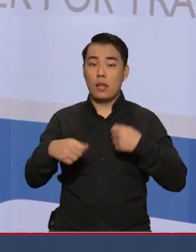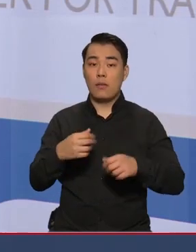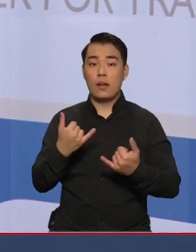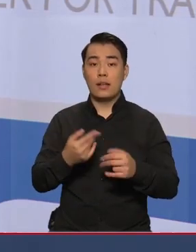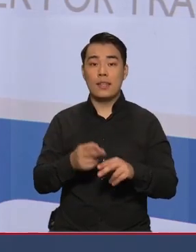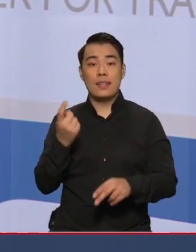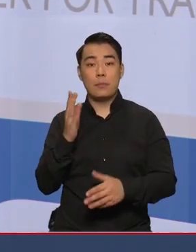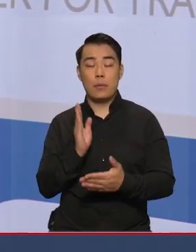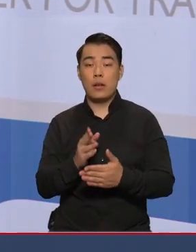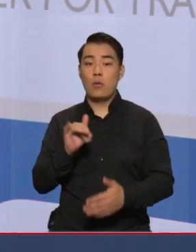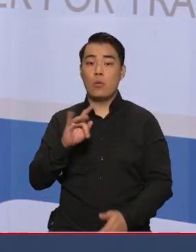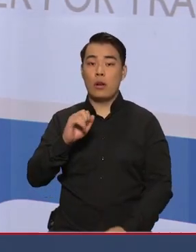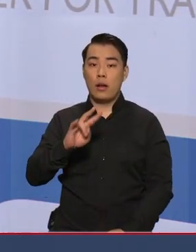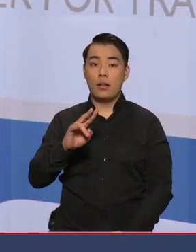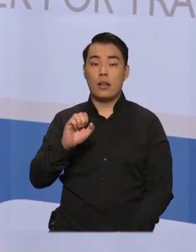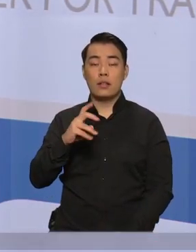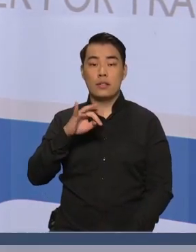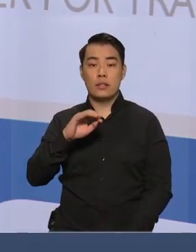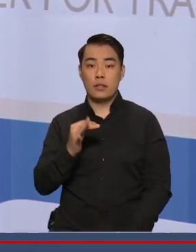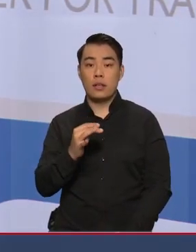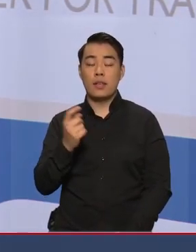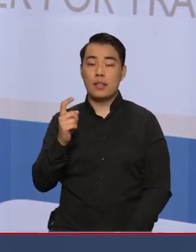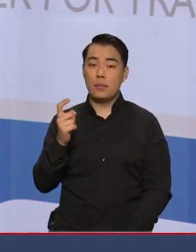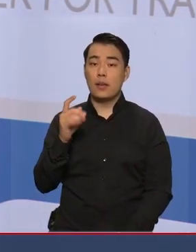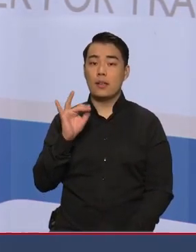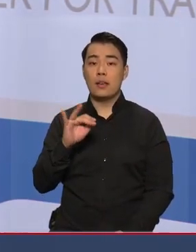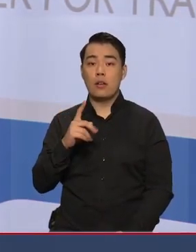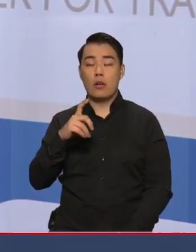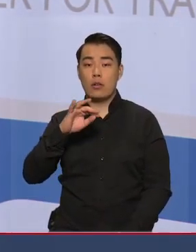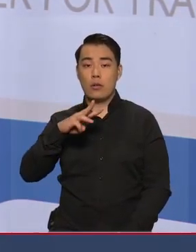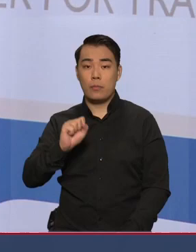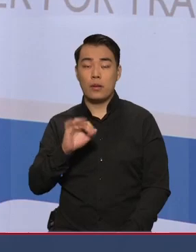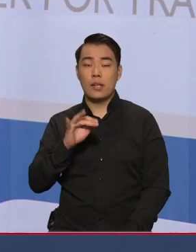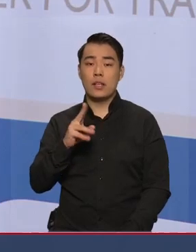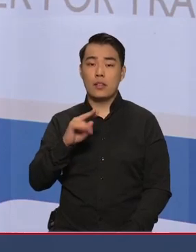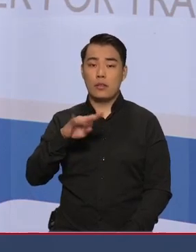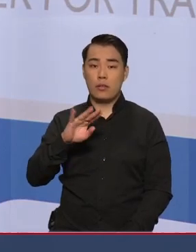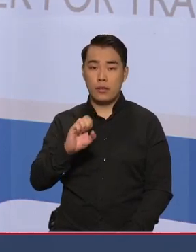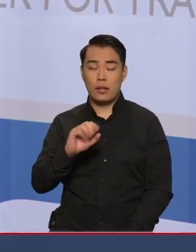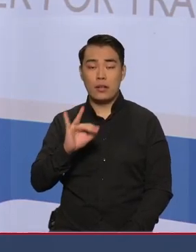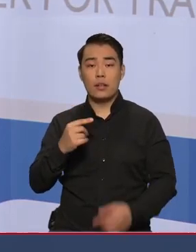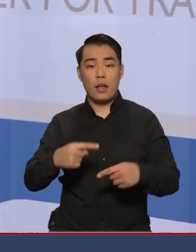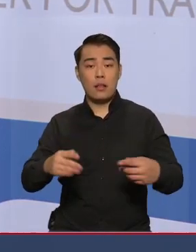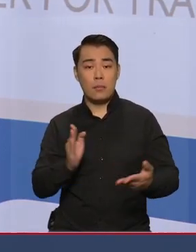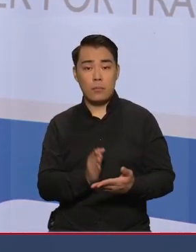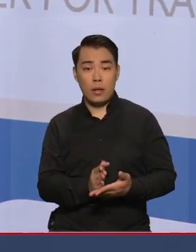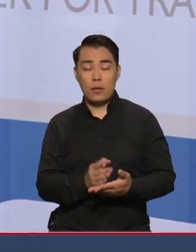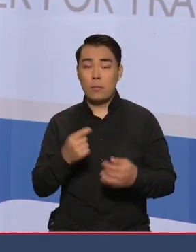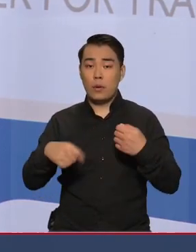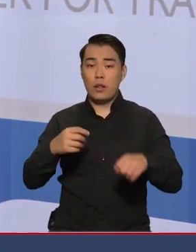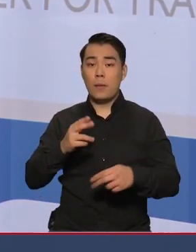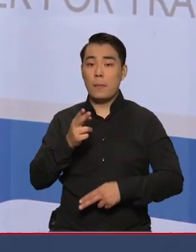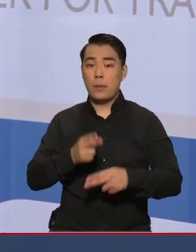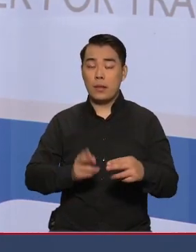неорганической химии. Это уран, оксиды алюминия, инертные газы, оксиды хрома, кислоты фосфорные и карбиды. Кроме того, продаем и